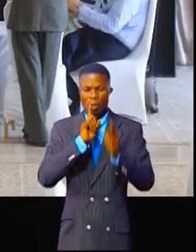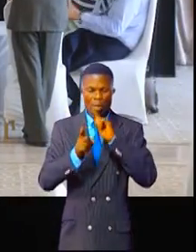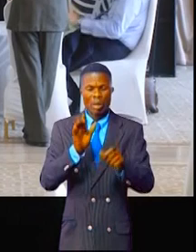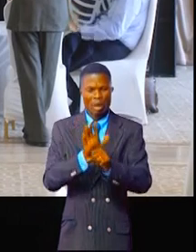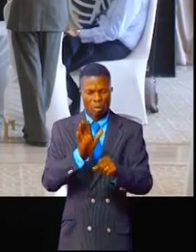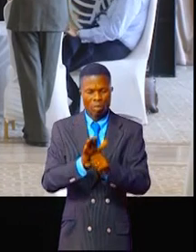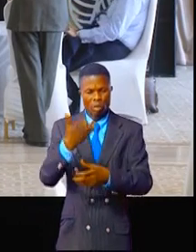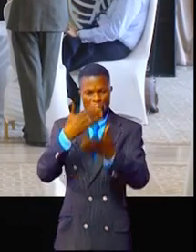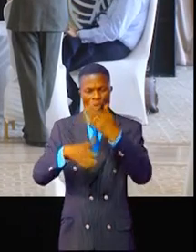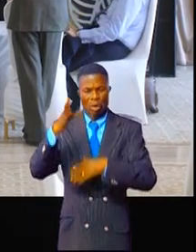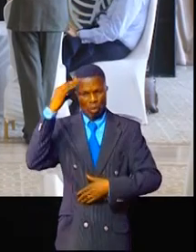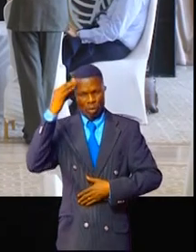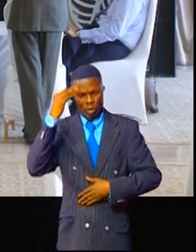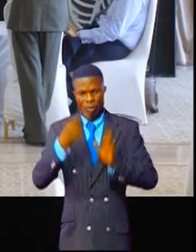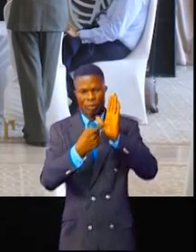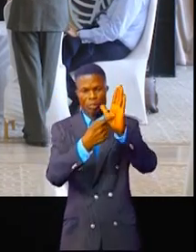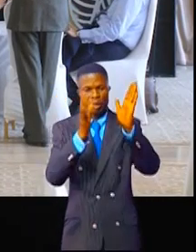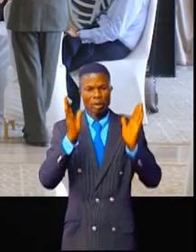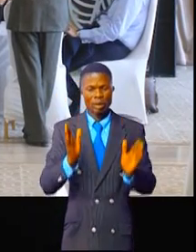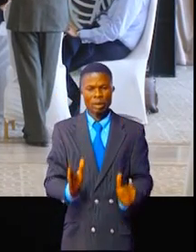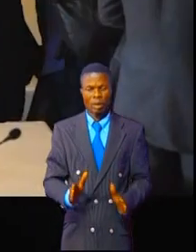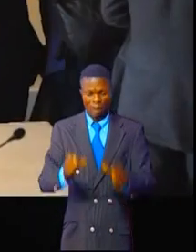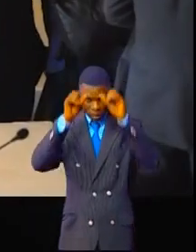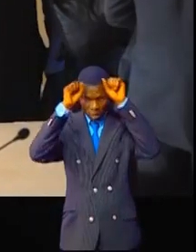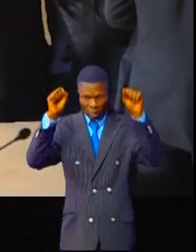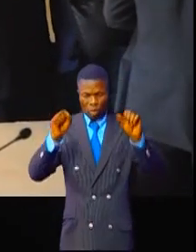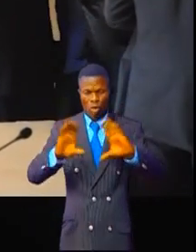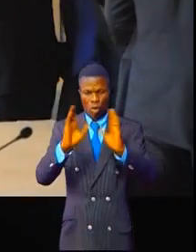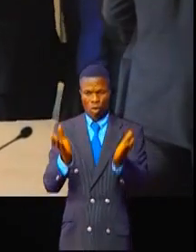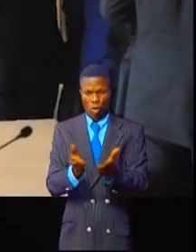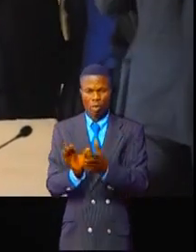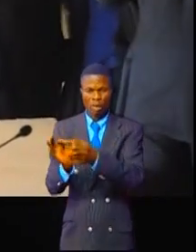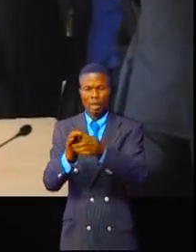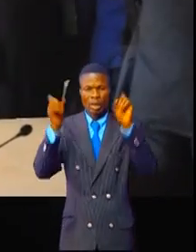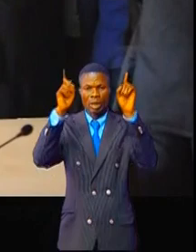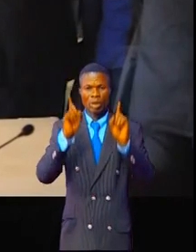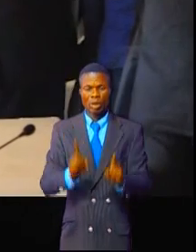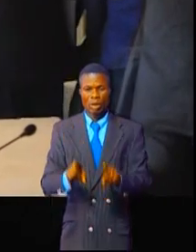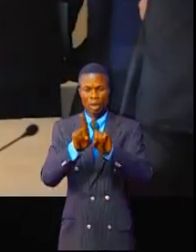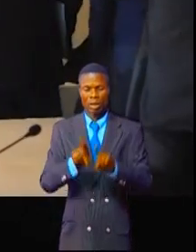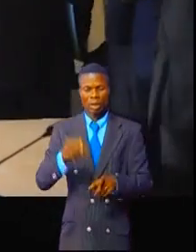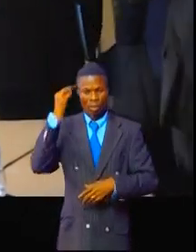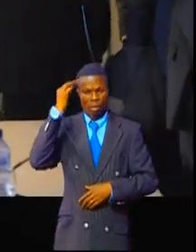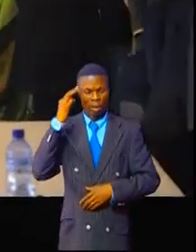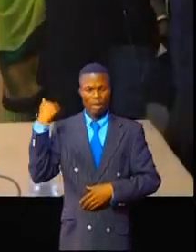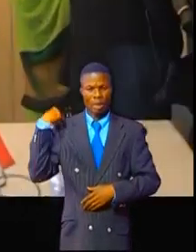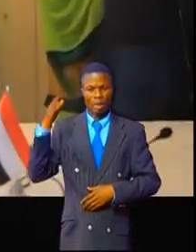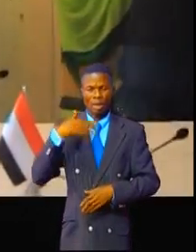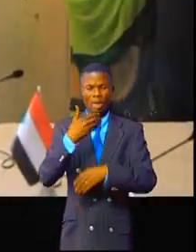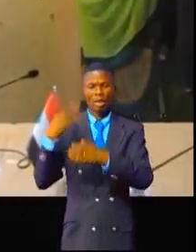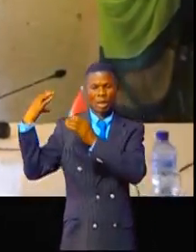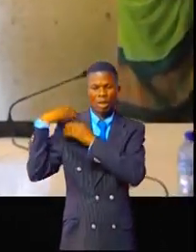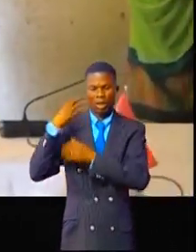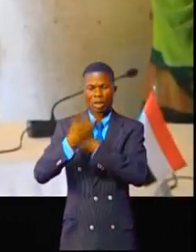en présence du représentant du président de la commission de l'union africaine et de la ministre d'état en charge des affaires